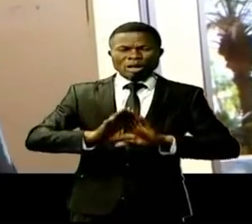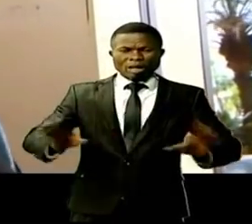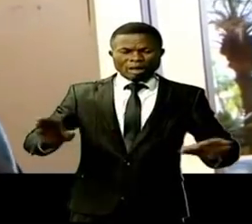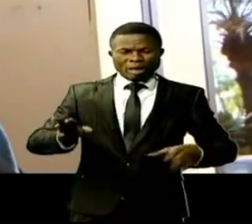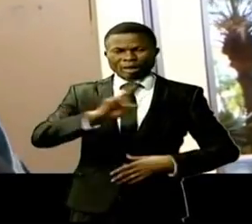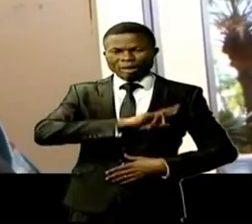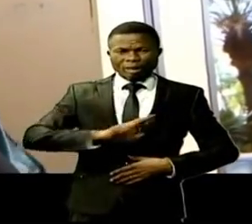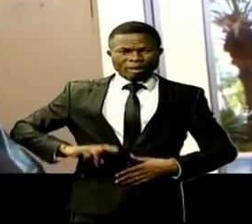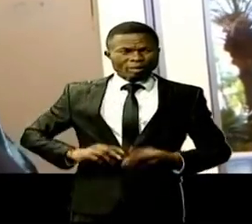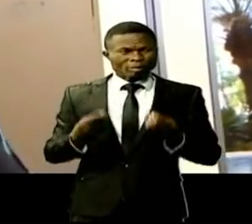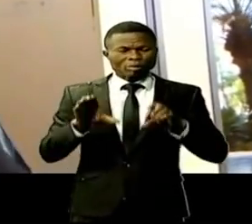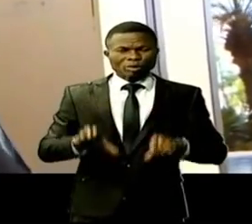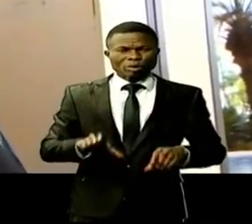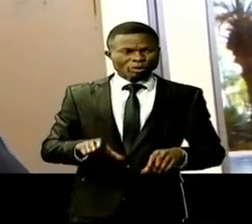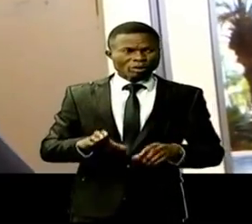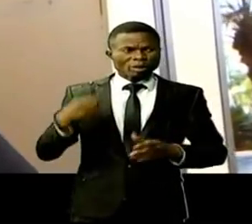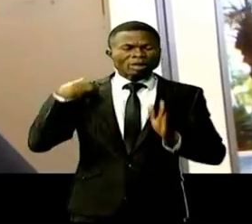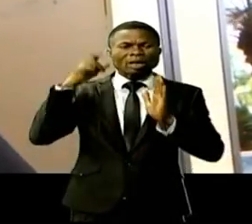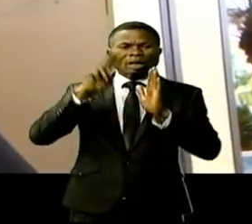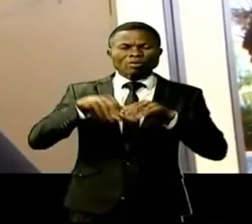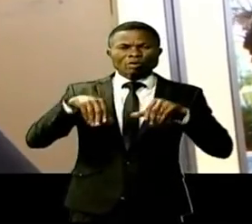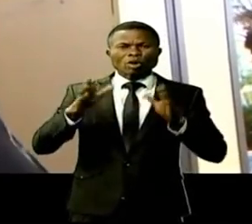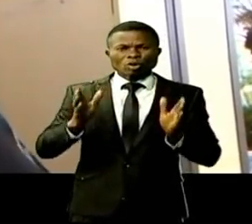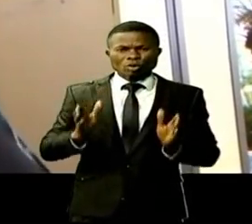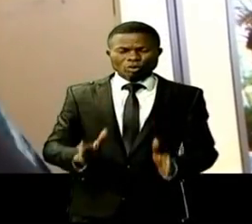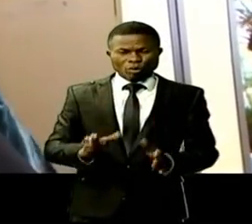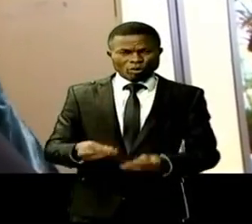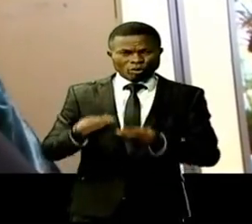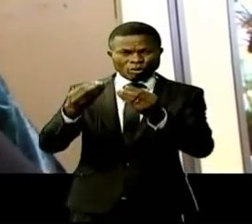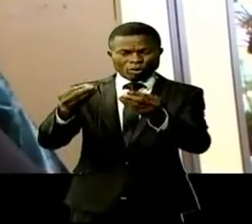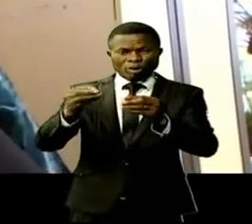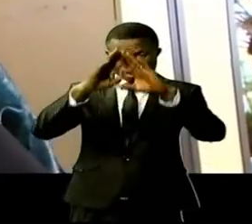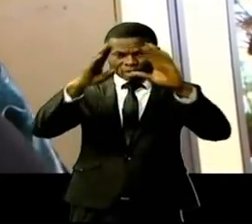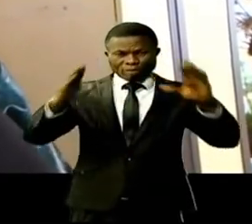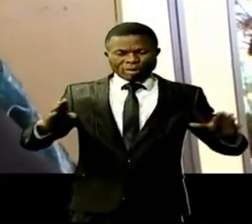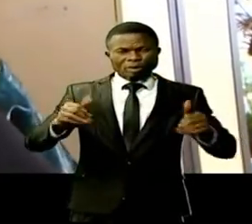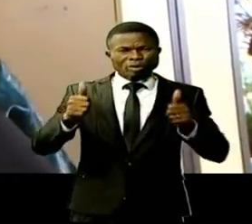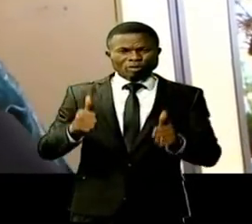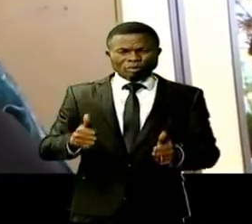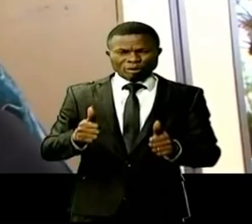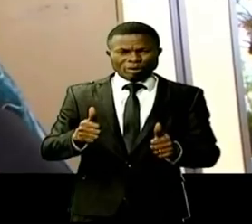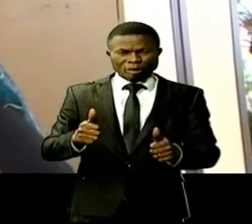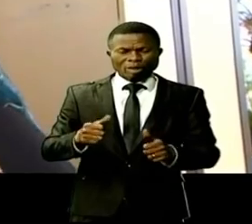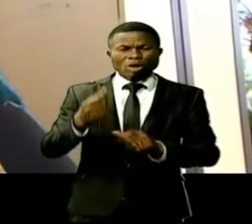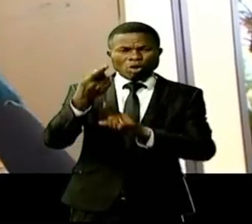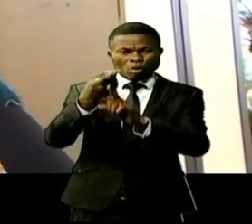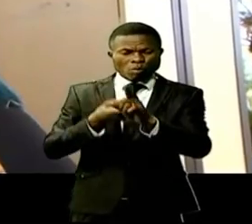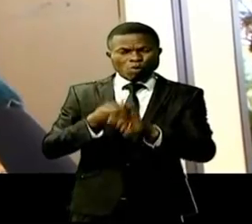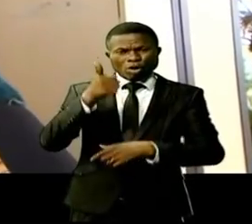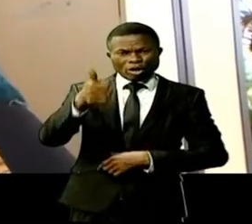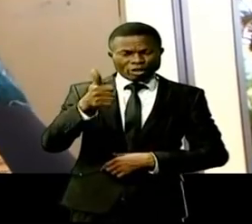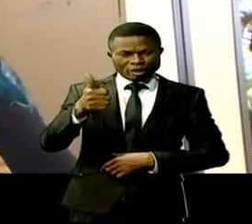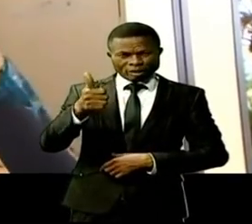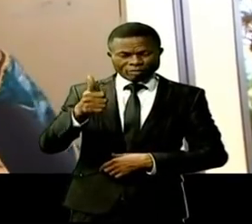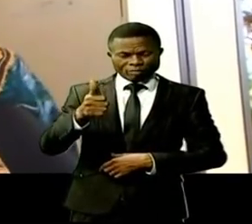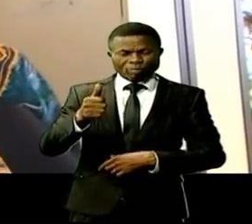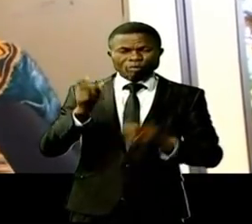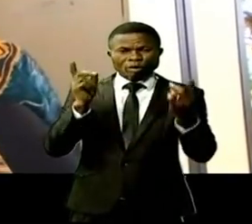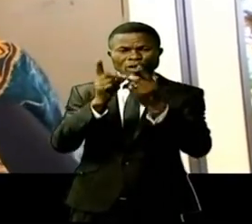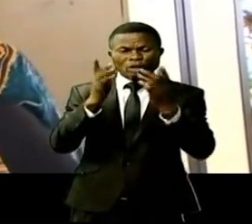République démocratique du Congo. Là, le gouvernement congolais a donné les locaux nécessaires. Dès le mois de janvier, il y a un consultant qui